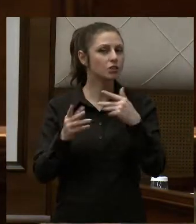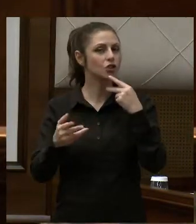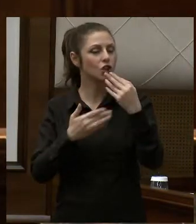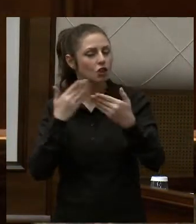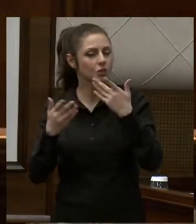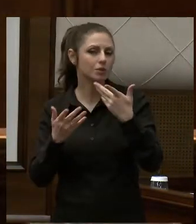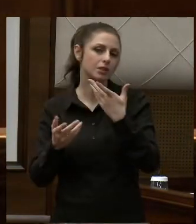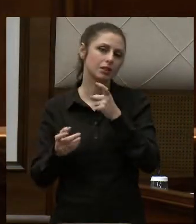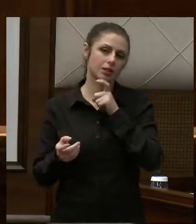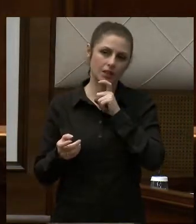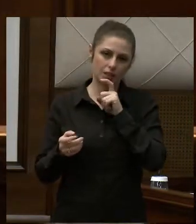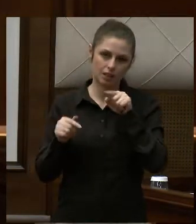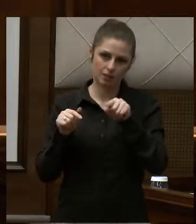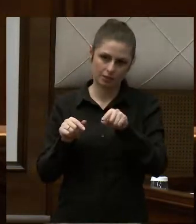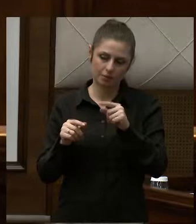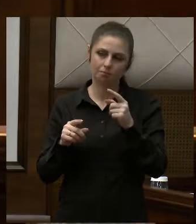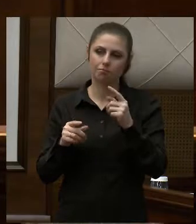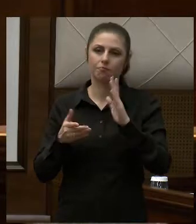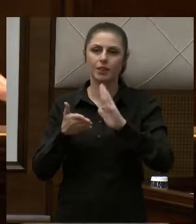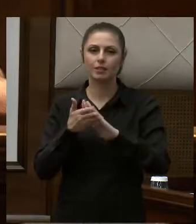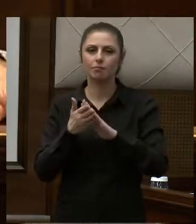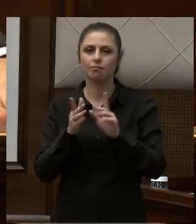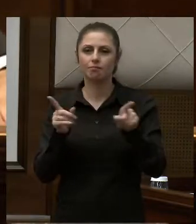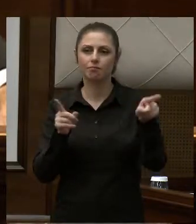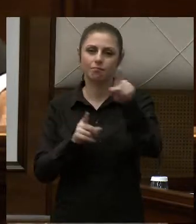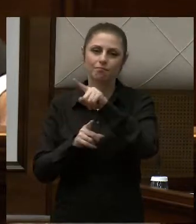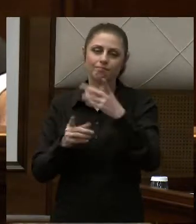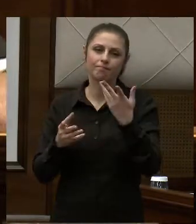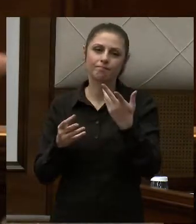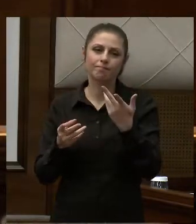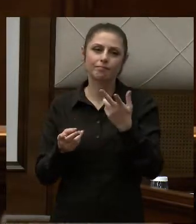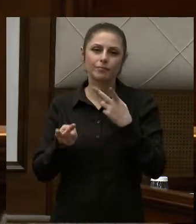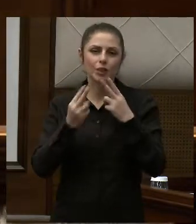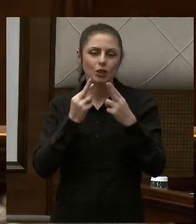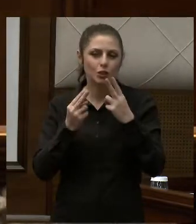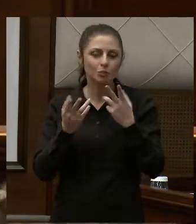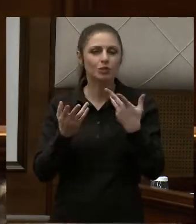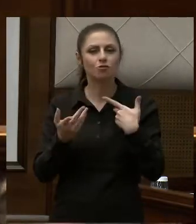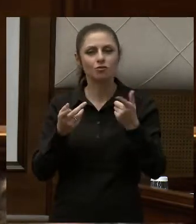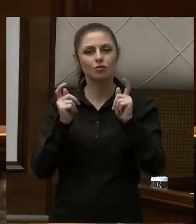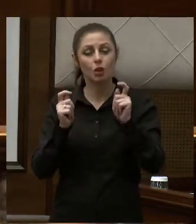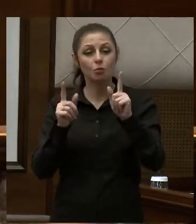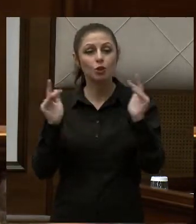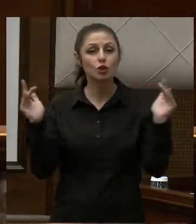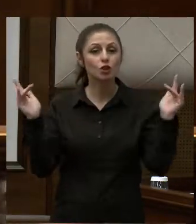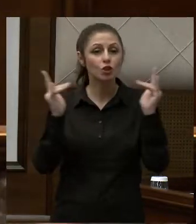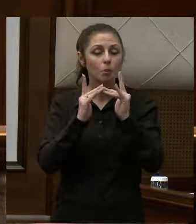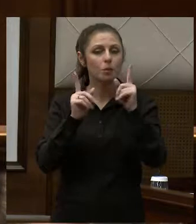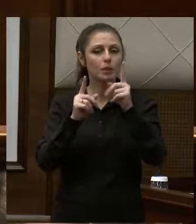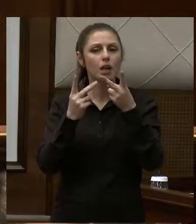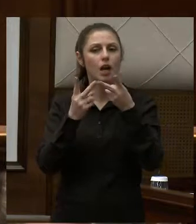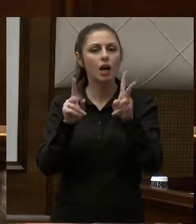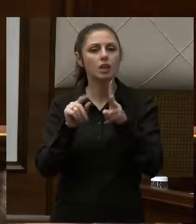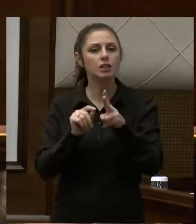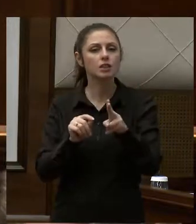Bir siyasi arkadaşımız gidip birkaç siyasi arkadaşıyla orada bir poz vermiştir. Çok görmüyoruz. Köprülerin herhangi bir açılışı söz